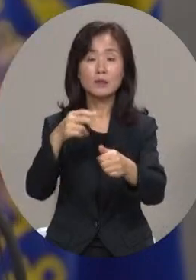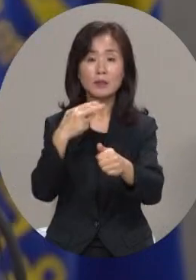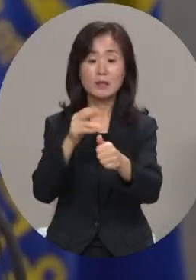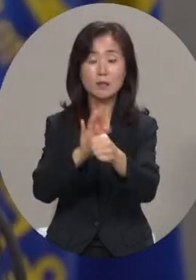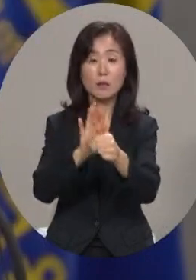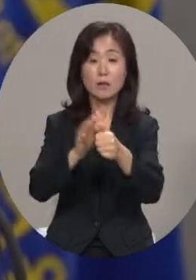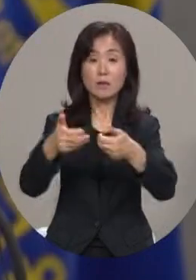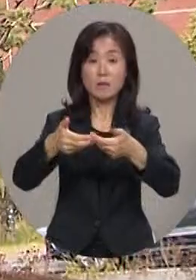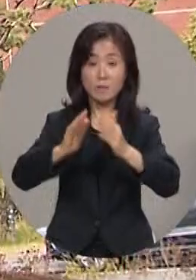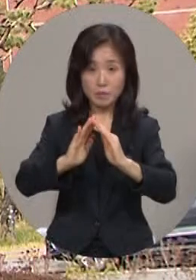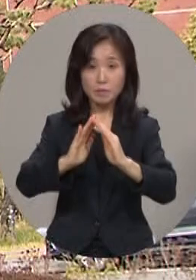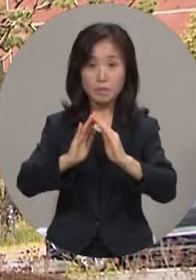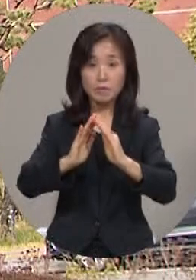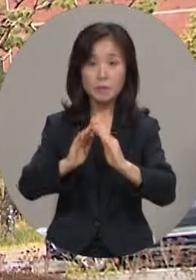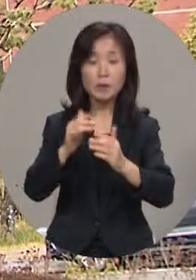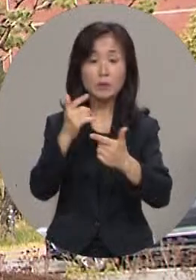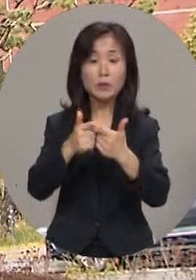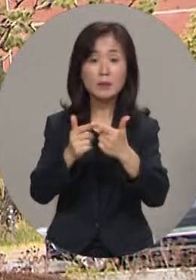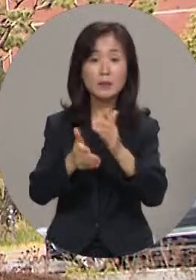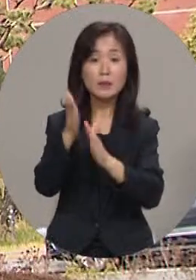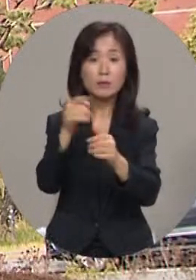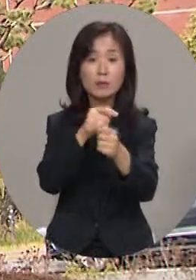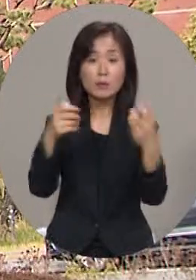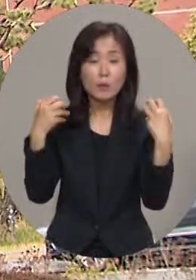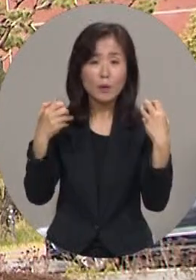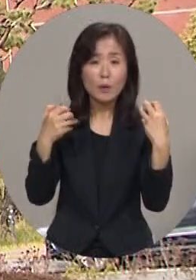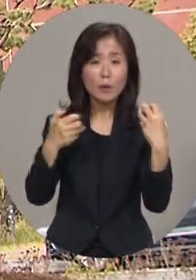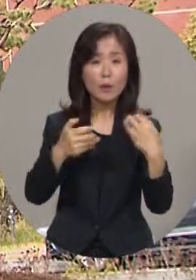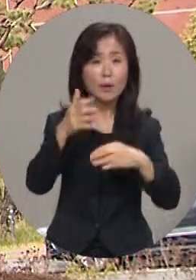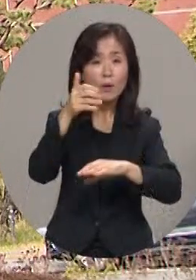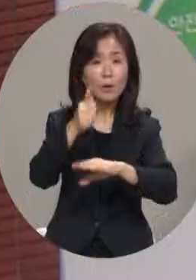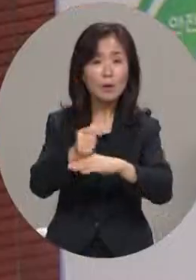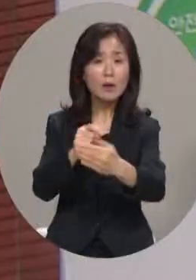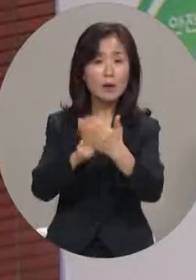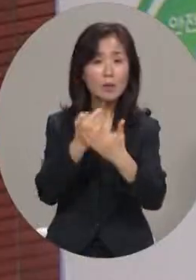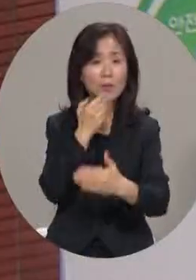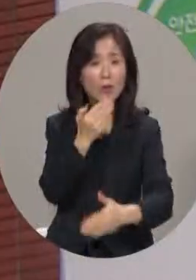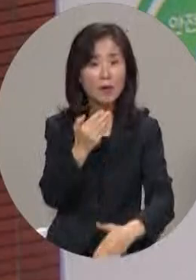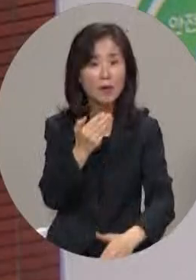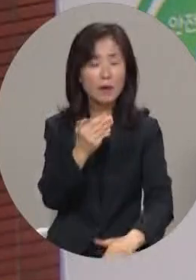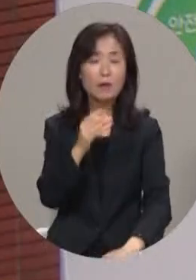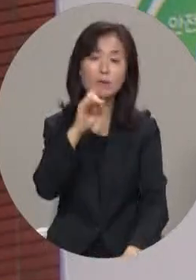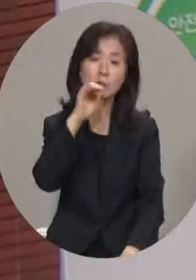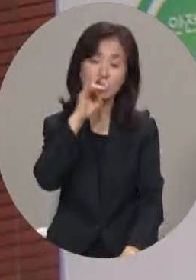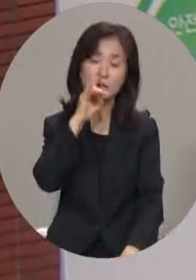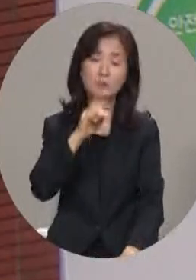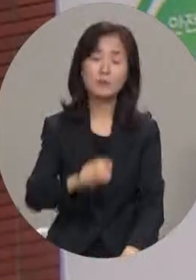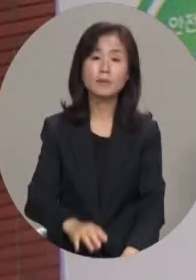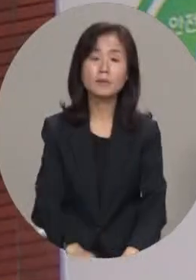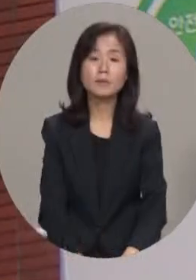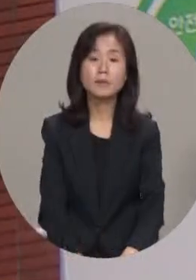나선 부산시 교육청의 시도가 결실을 맺을 수 있을지 주목됩니다 EBS